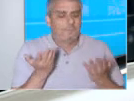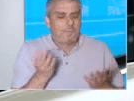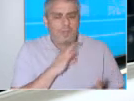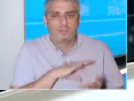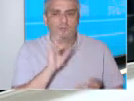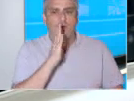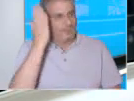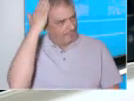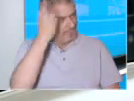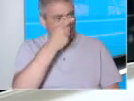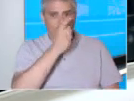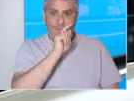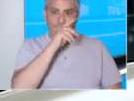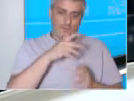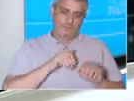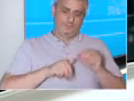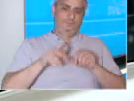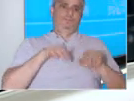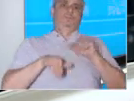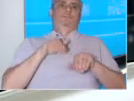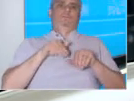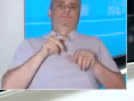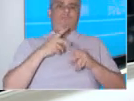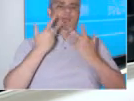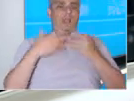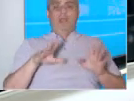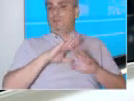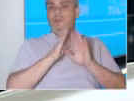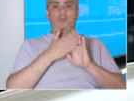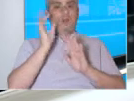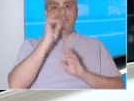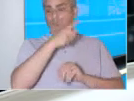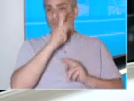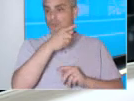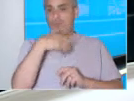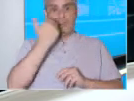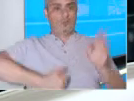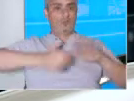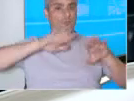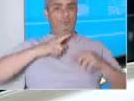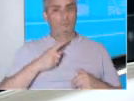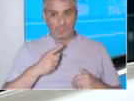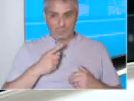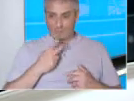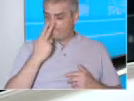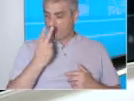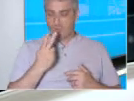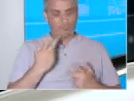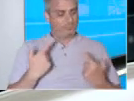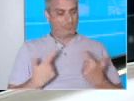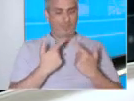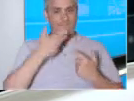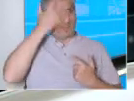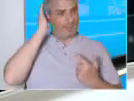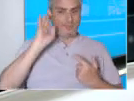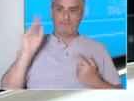האינטרס של בנט לרדת למדרון אחורי, כמו שאומרים, לאבד בכלל את כל הסיכויים שיש לו להיות ראש ממשלה, ולראות קרב בין